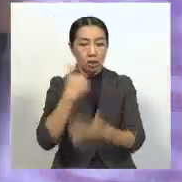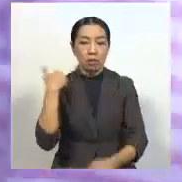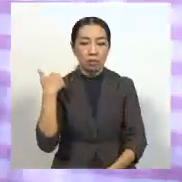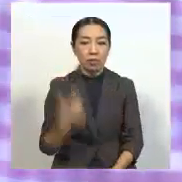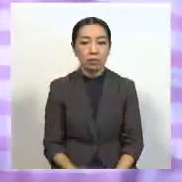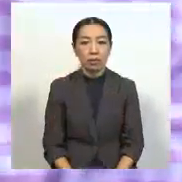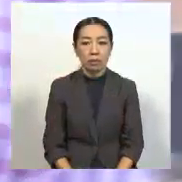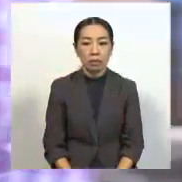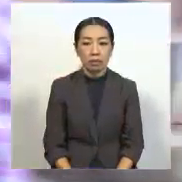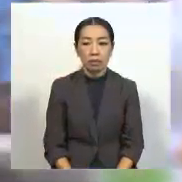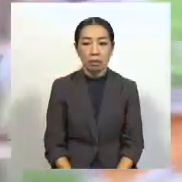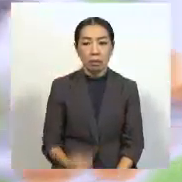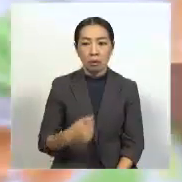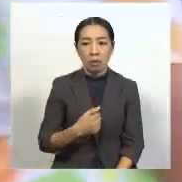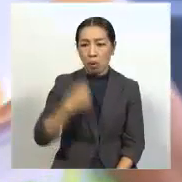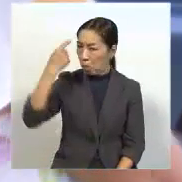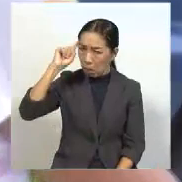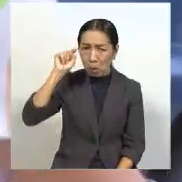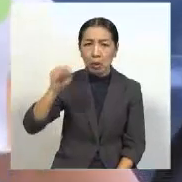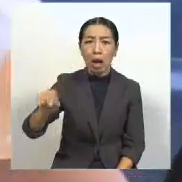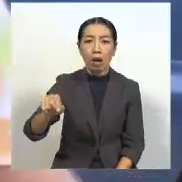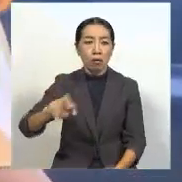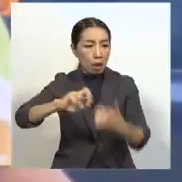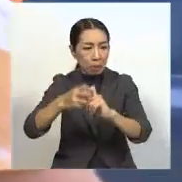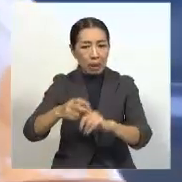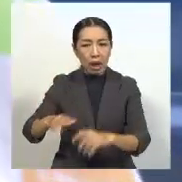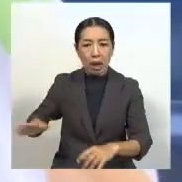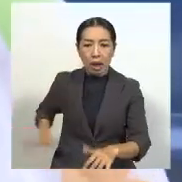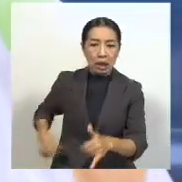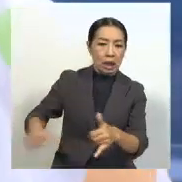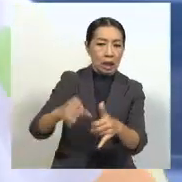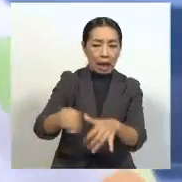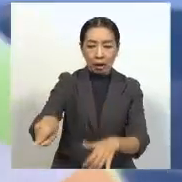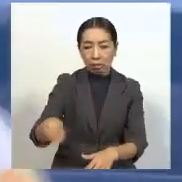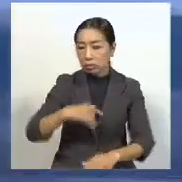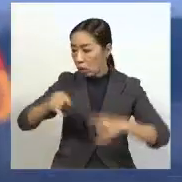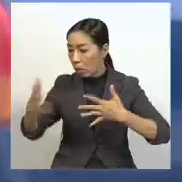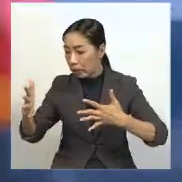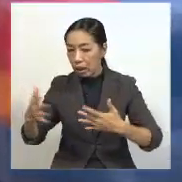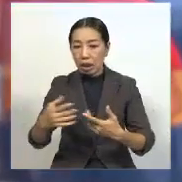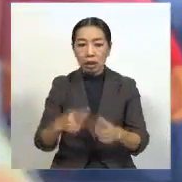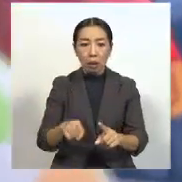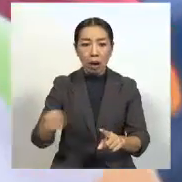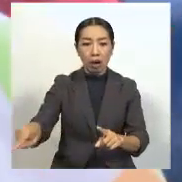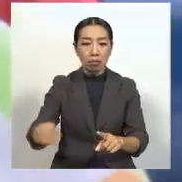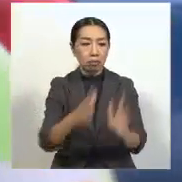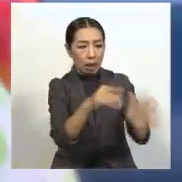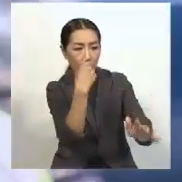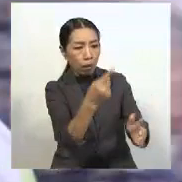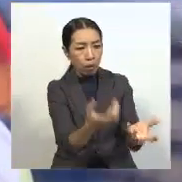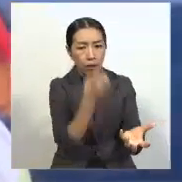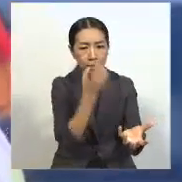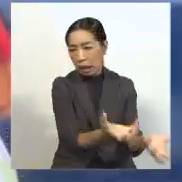ไม่รู้นะเวลามีปัญหาก็ไม่มีเจ้าของแต่เวลานั้นให้กันให้กินกันน่ะแล้วให้ทำไงก็ไม่รู้อ่ะเอาพูดตรงๆอย่างเ